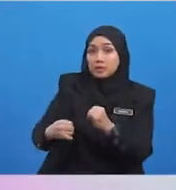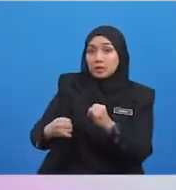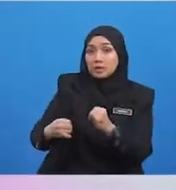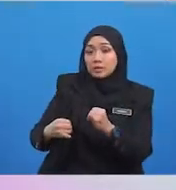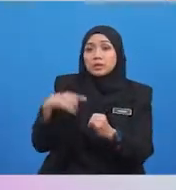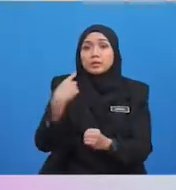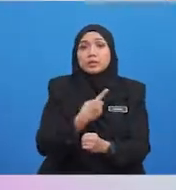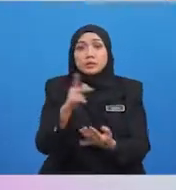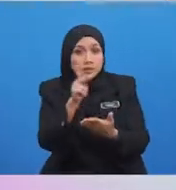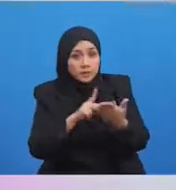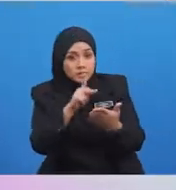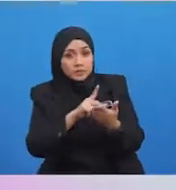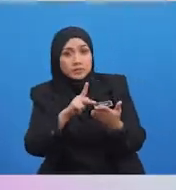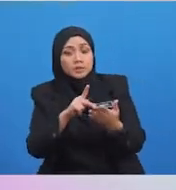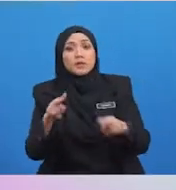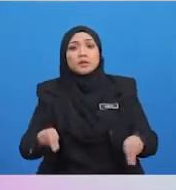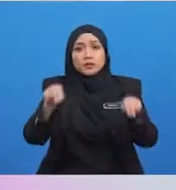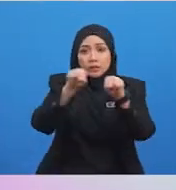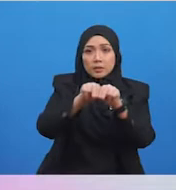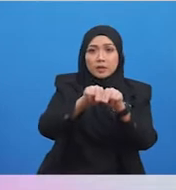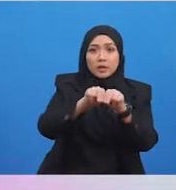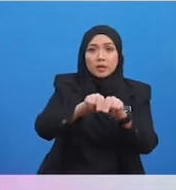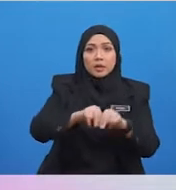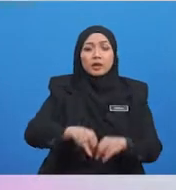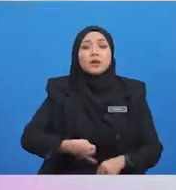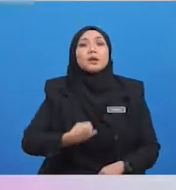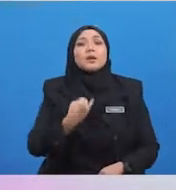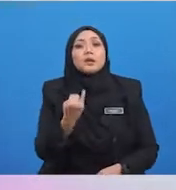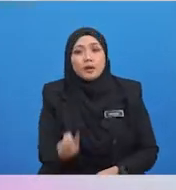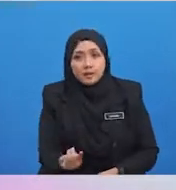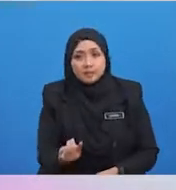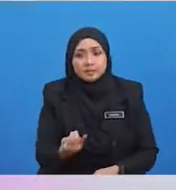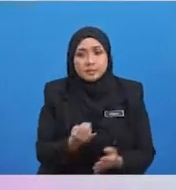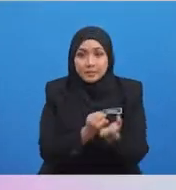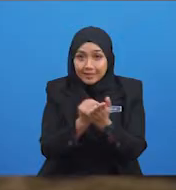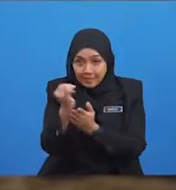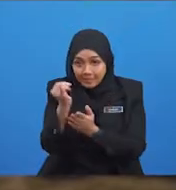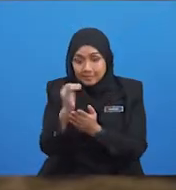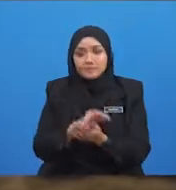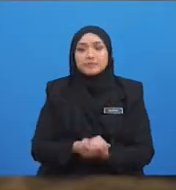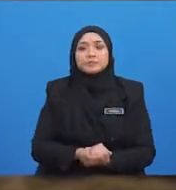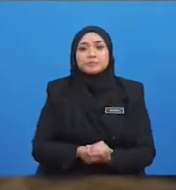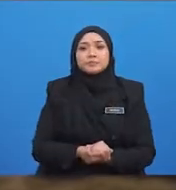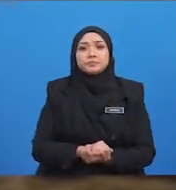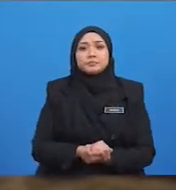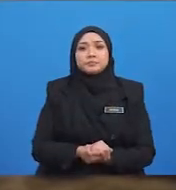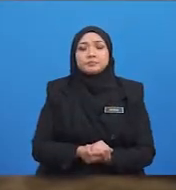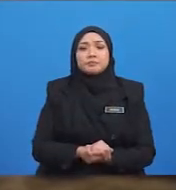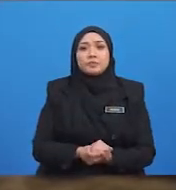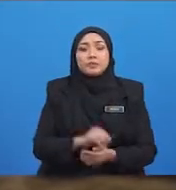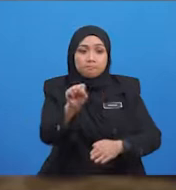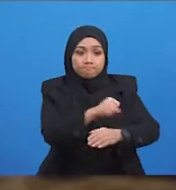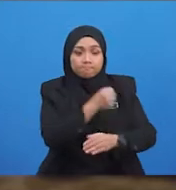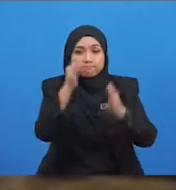akan kita kaji ialah nilai keikhlasan. Contohnya, penyajak berdoa dengan